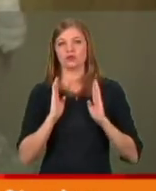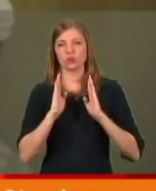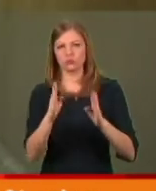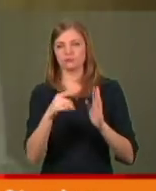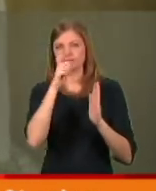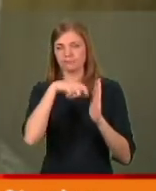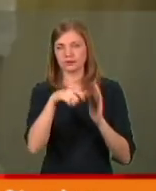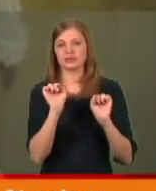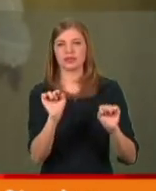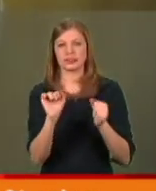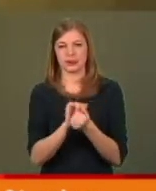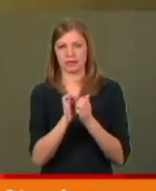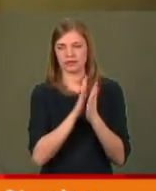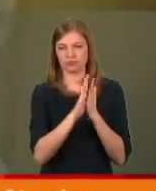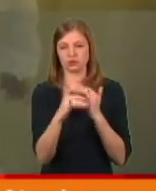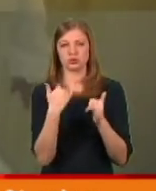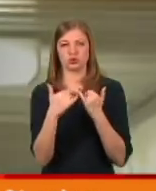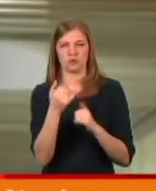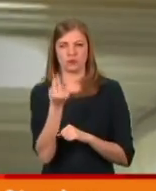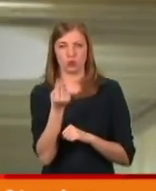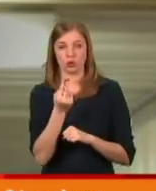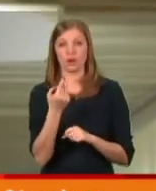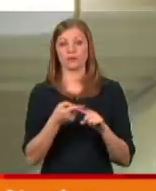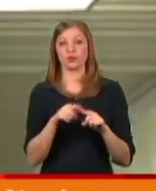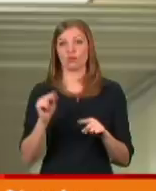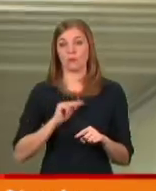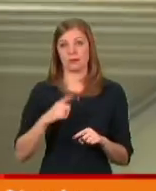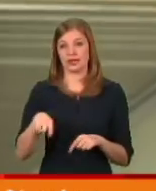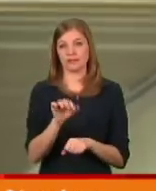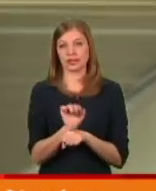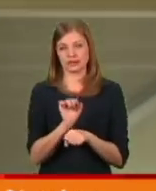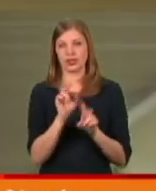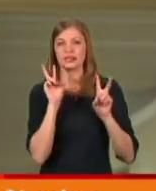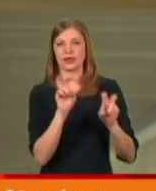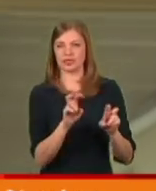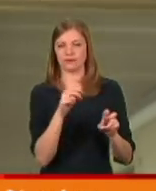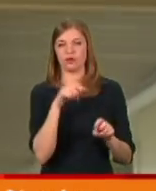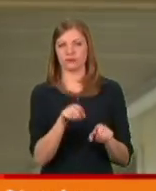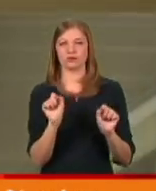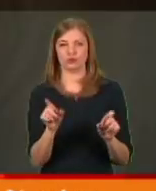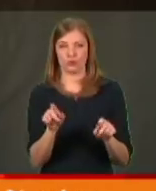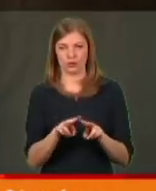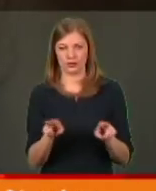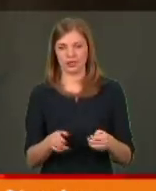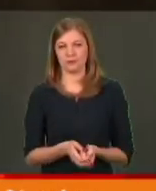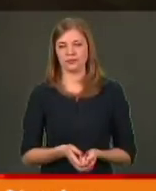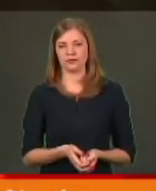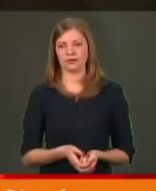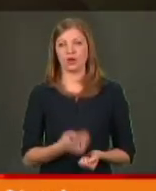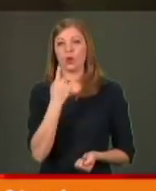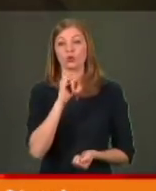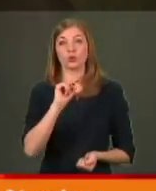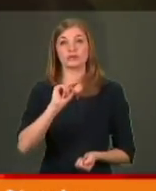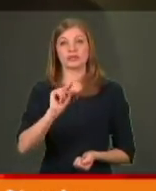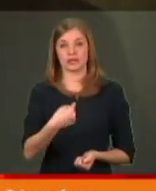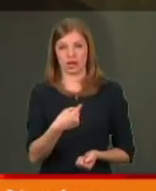коридору оббиті захисним матеріалом жовтого кольору. Тому працівники станції називають його «золотим». Одно із требувань,